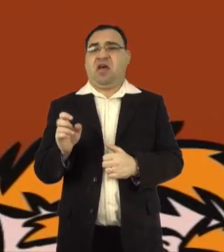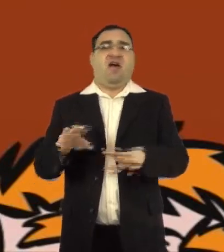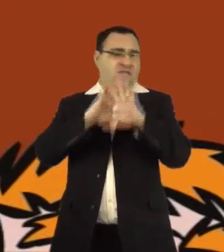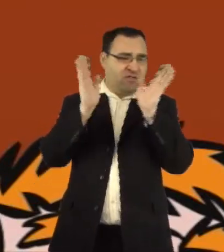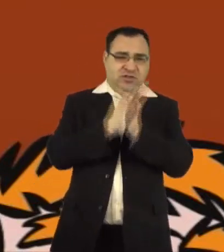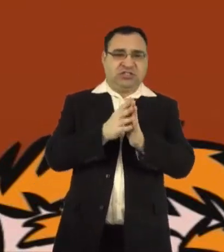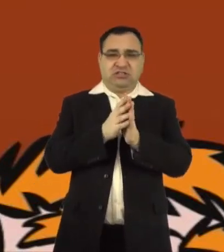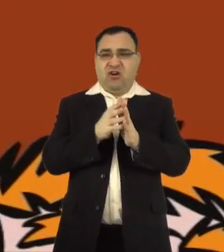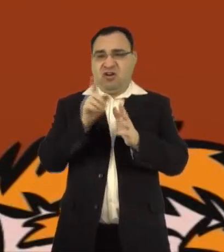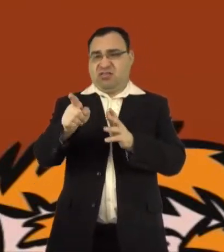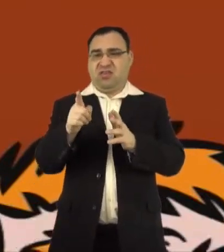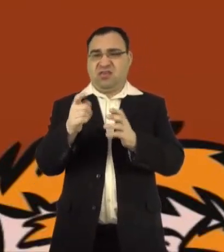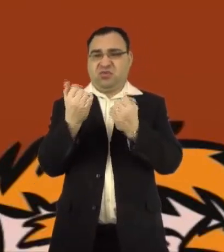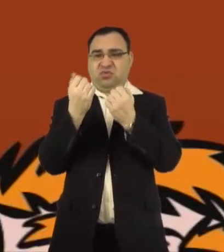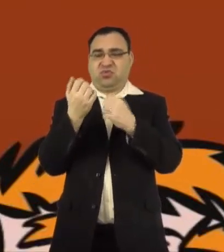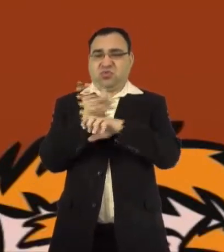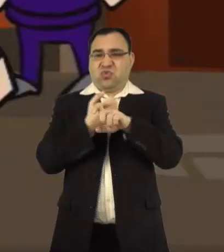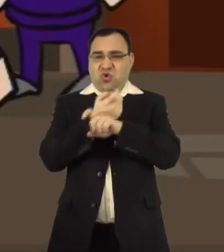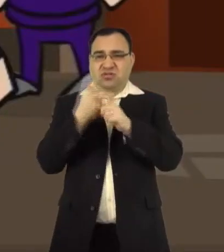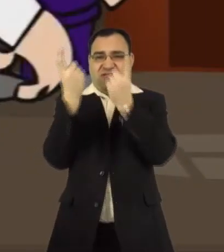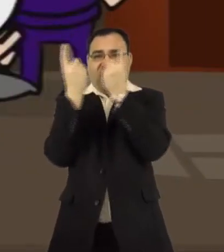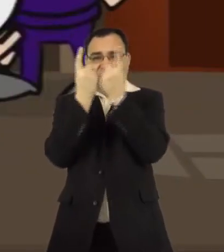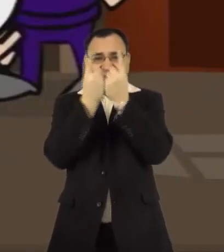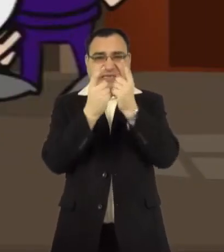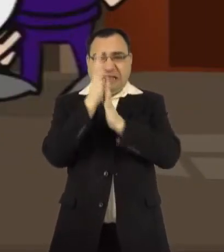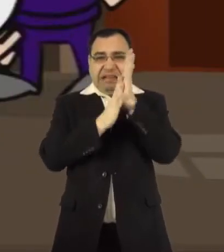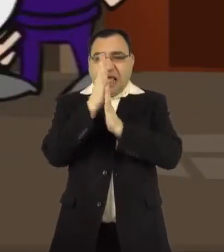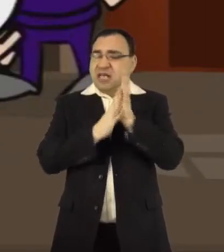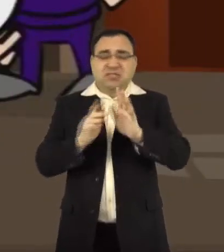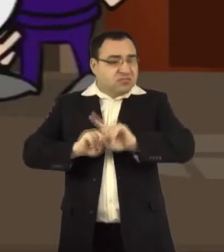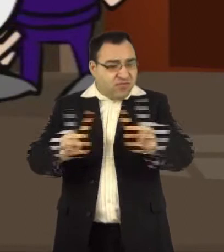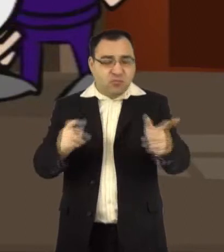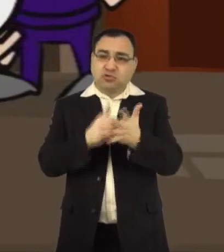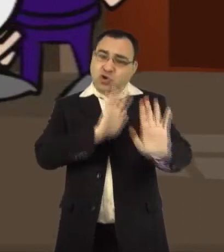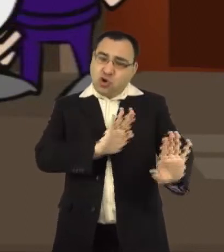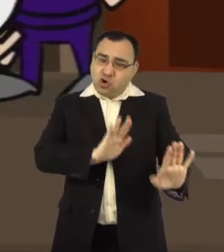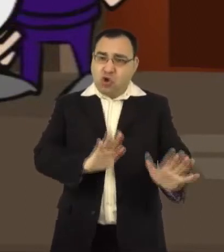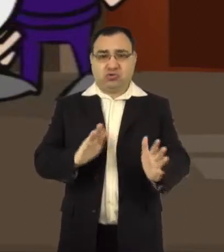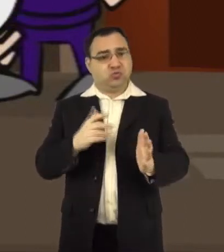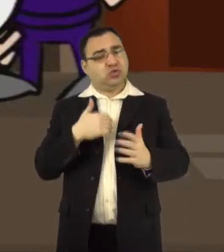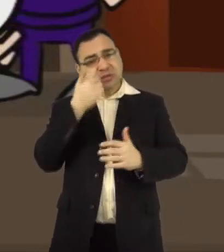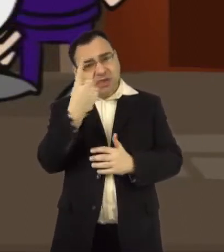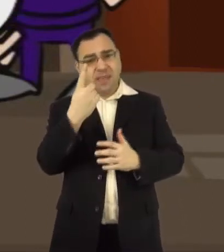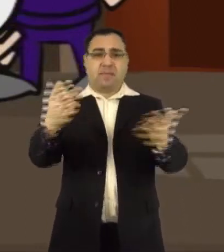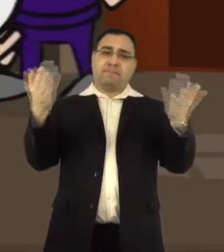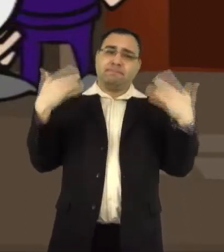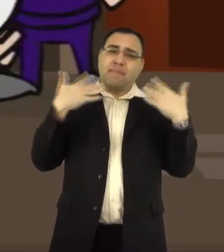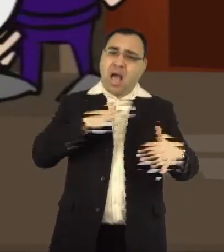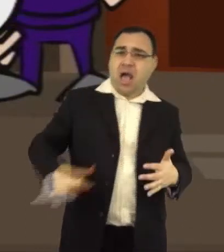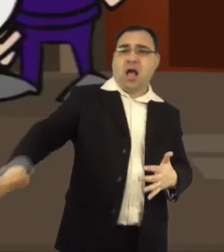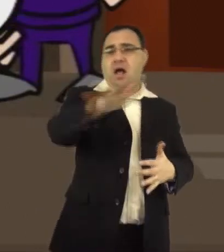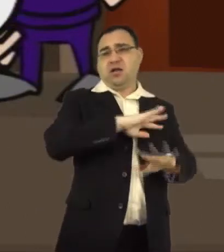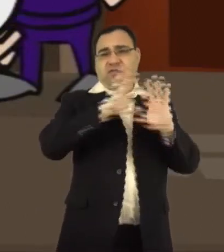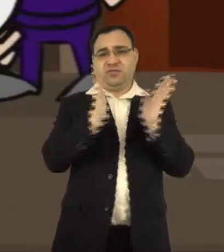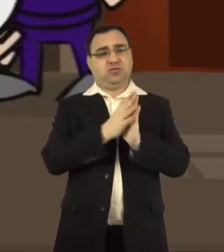Niech wszystko zeżre wasz trujący przemysł. Lasy należy chronić. Musimy stworzyć jeden wielki park narodowy